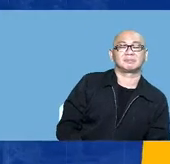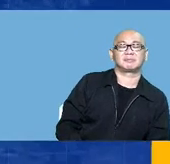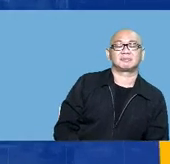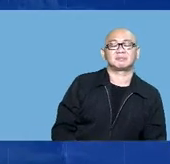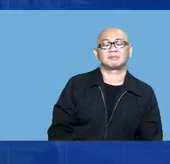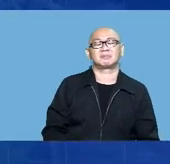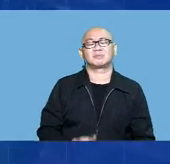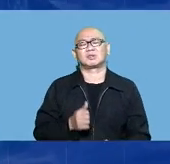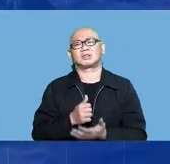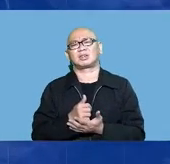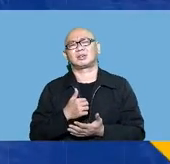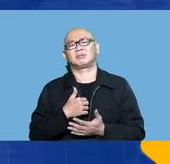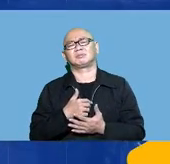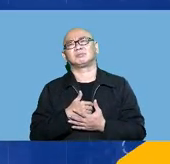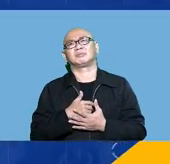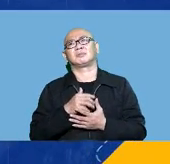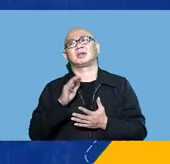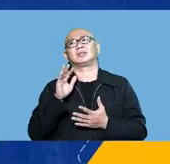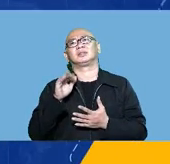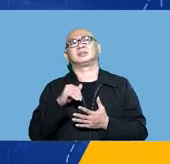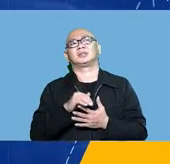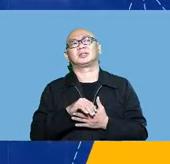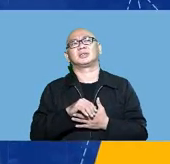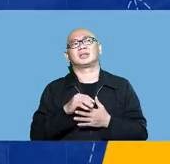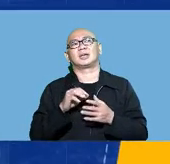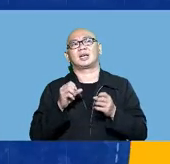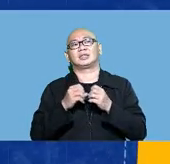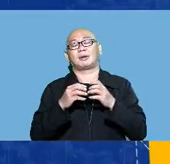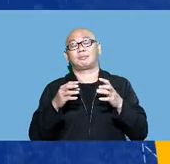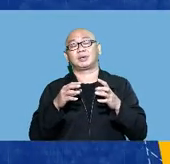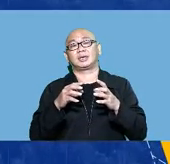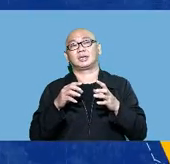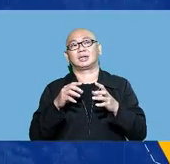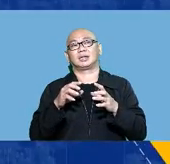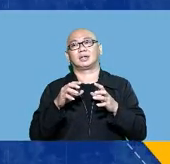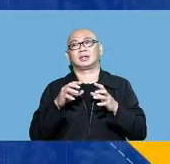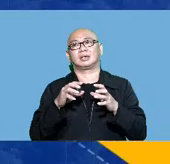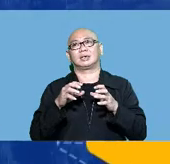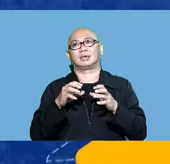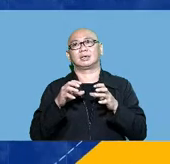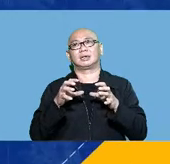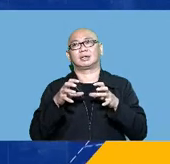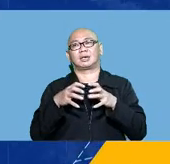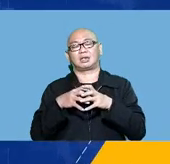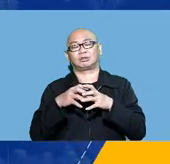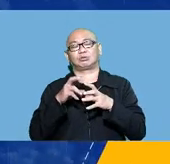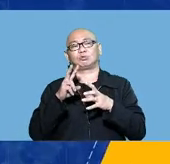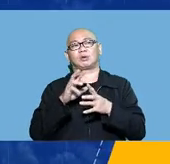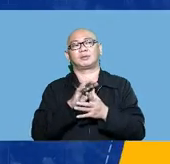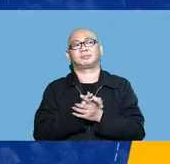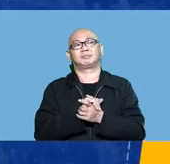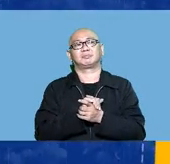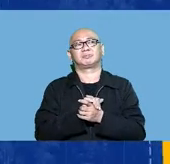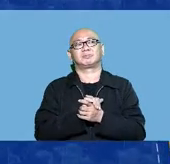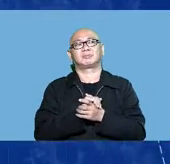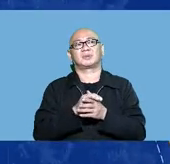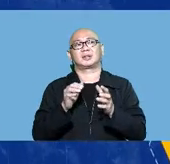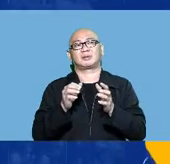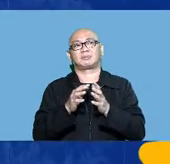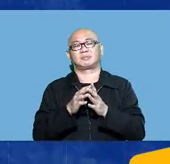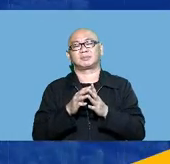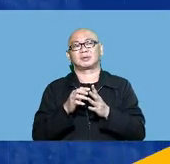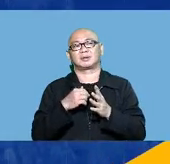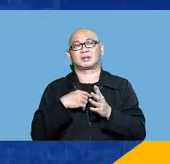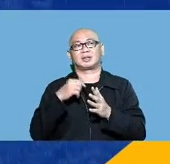tahun pada saat saya masih SMP kelas 2 istilahnya. Kemudian ibu saya jadi